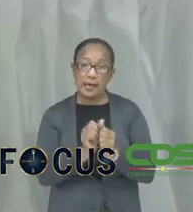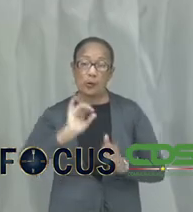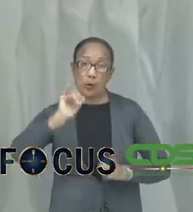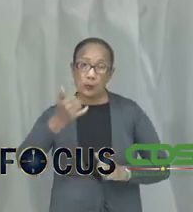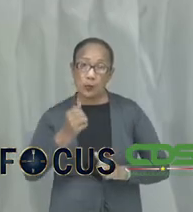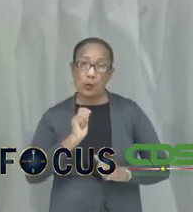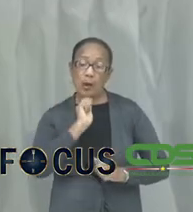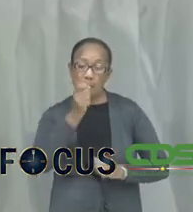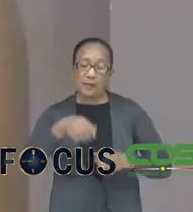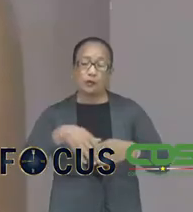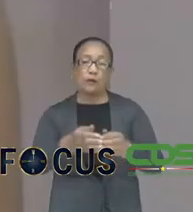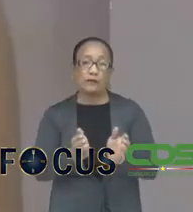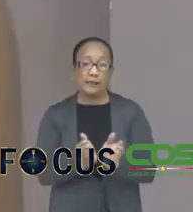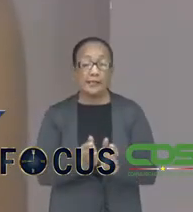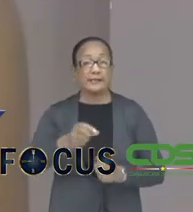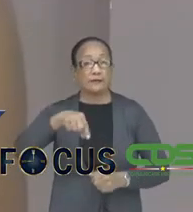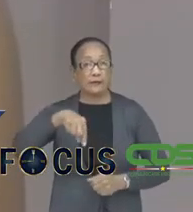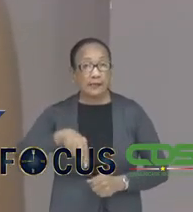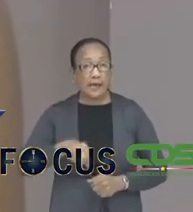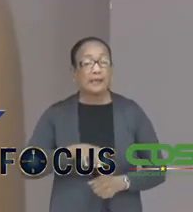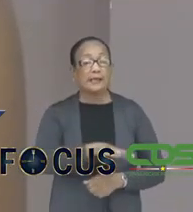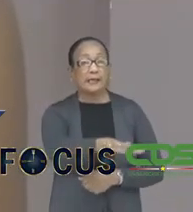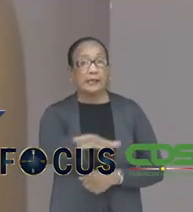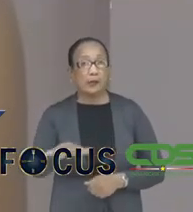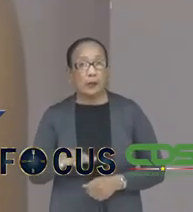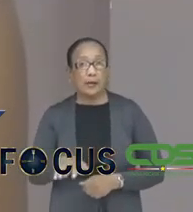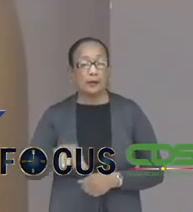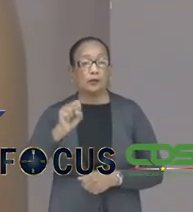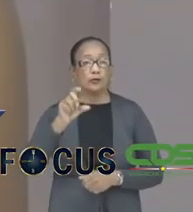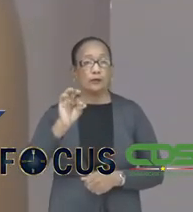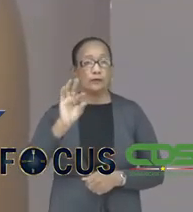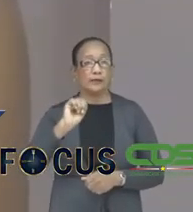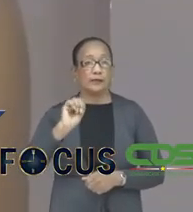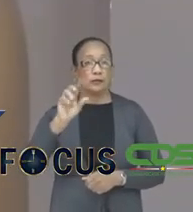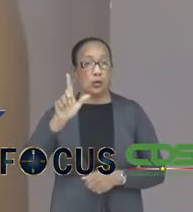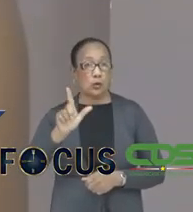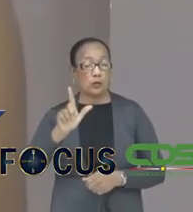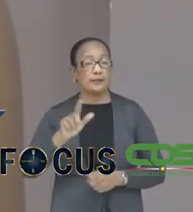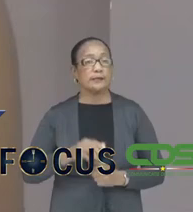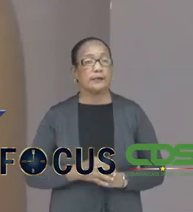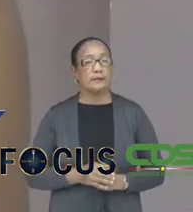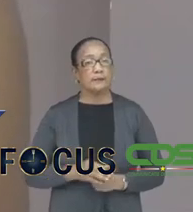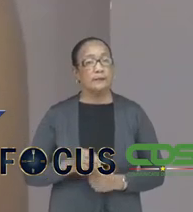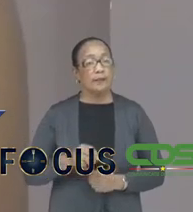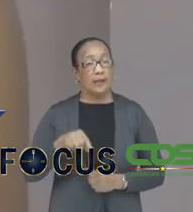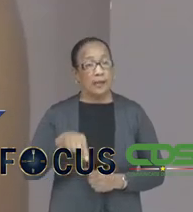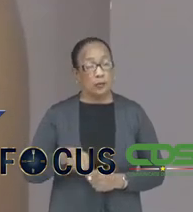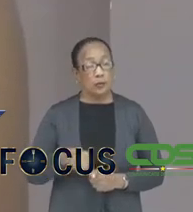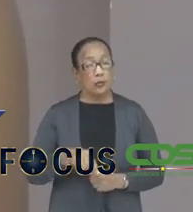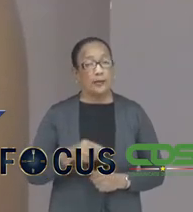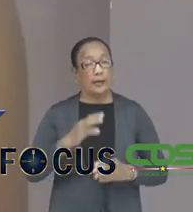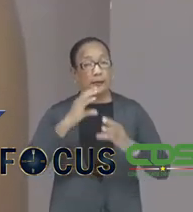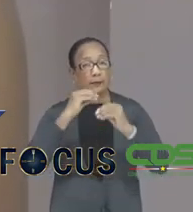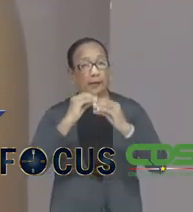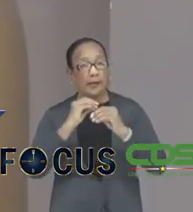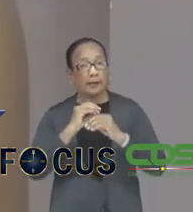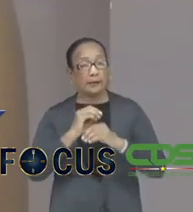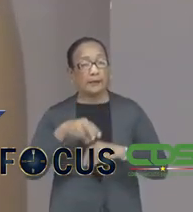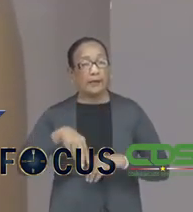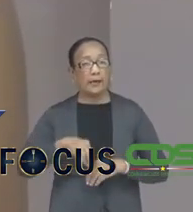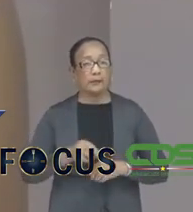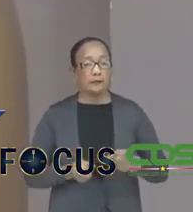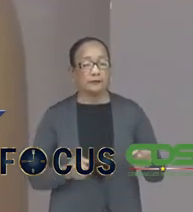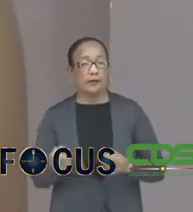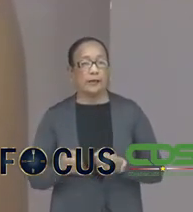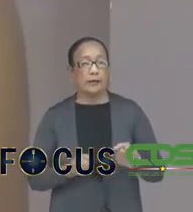houden. Vandaag zijn wij in de wijk Sophiaslus, zoals u het al hoorde. En sta ik u dus te woord namens de leden van de stuurgroep